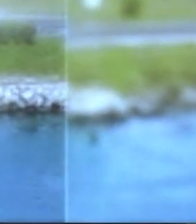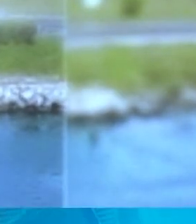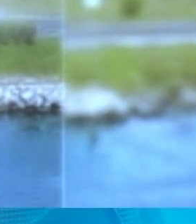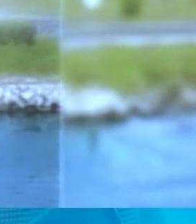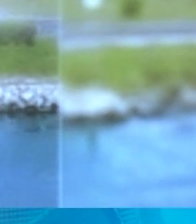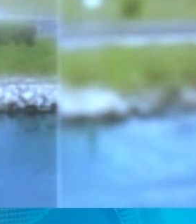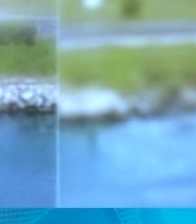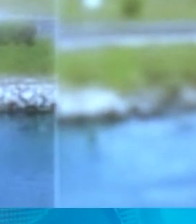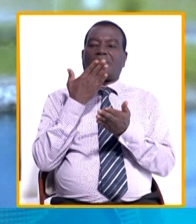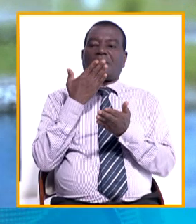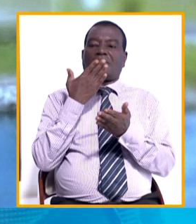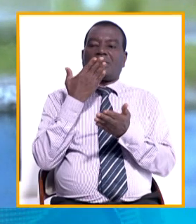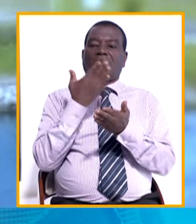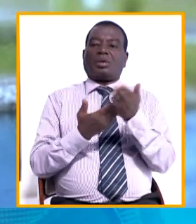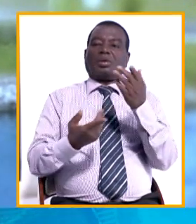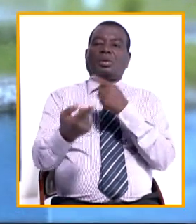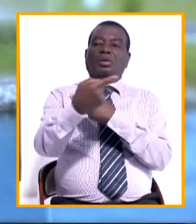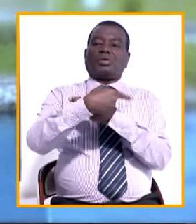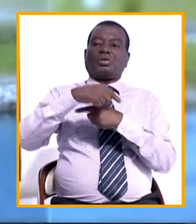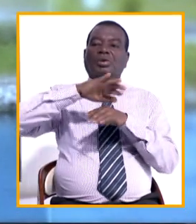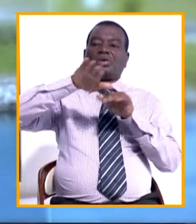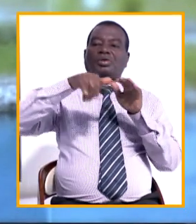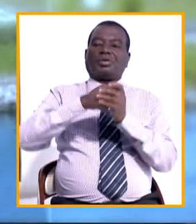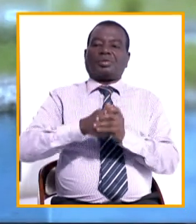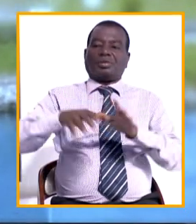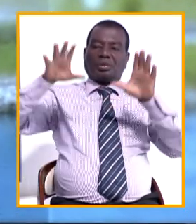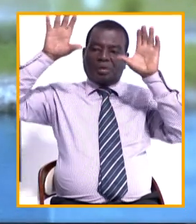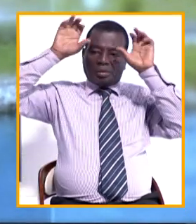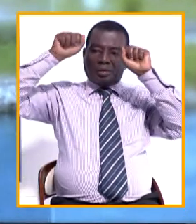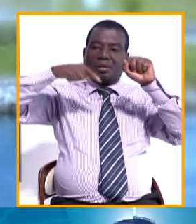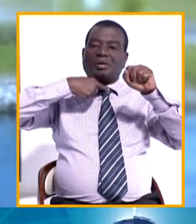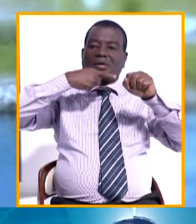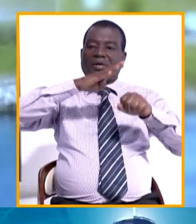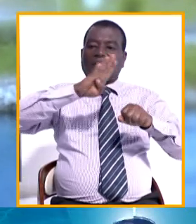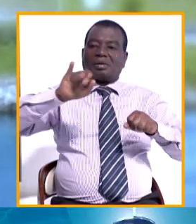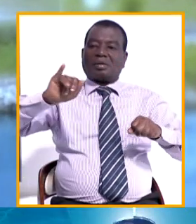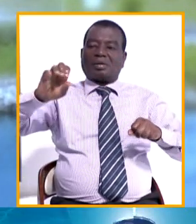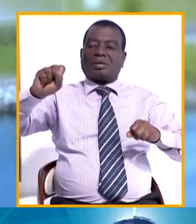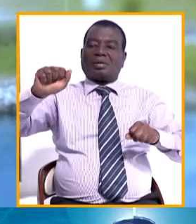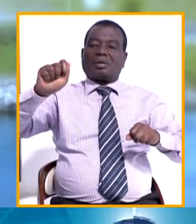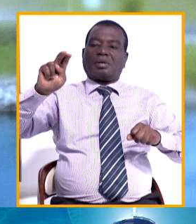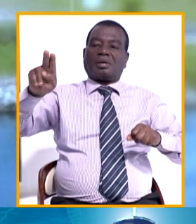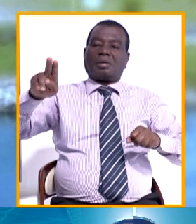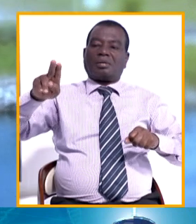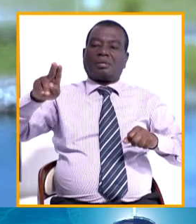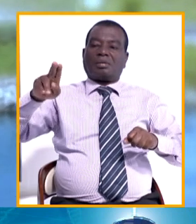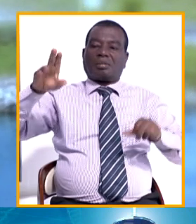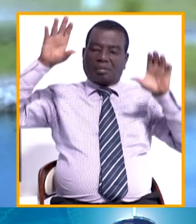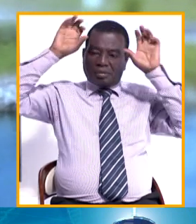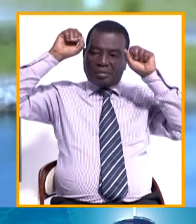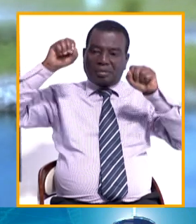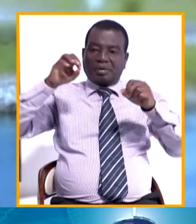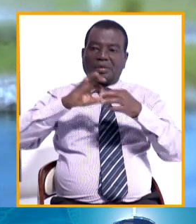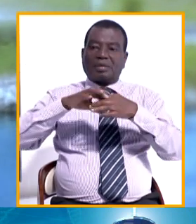Le président de la République de Guinée-Bissau, Oumarou Mbalo Sissoko, président donc en exercice de la CEDEAO,